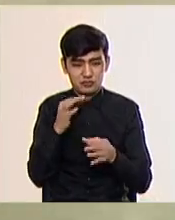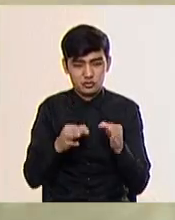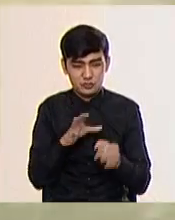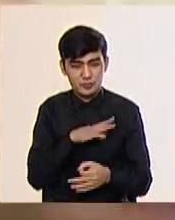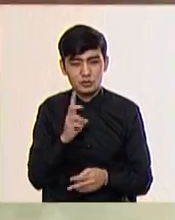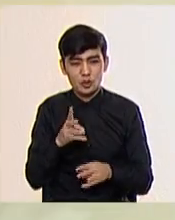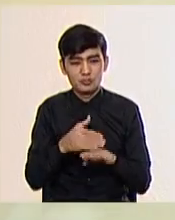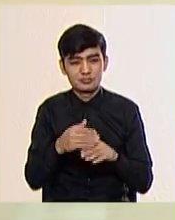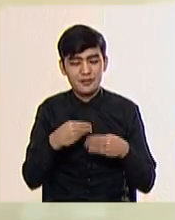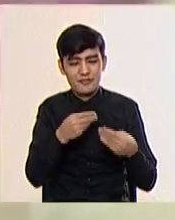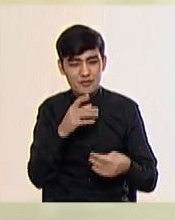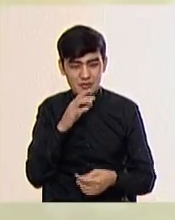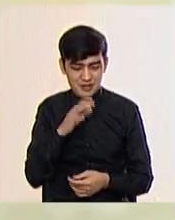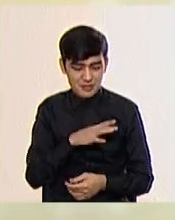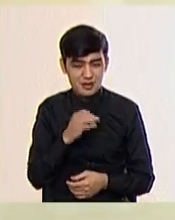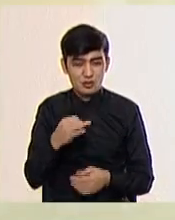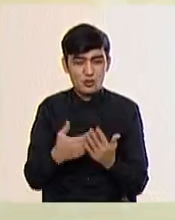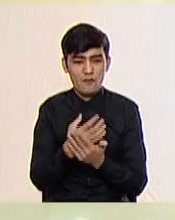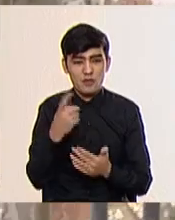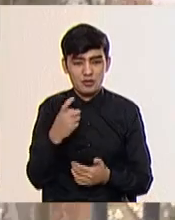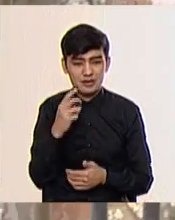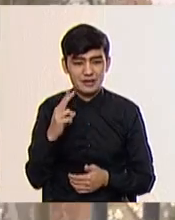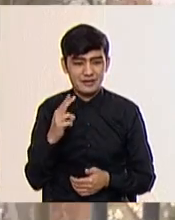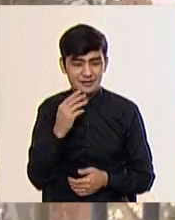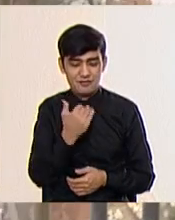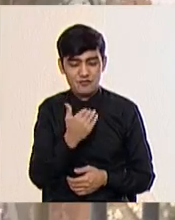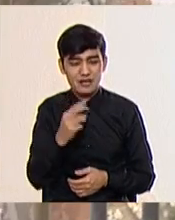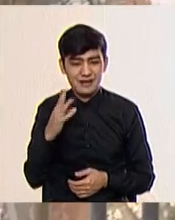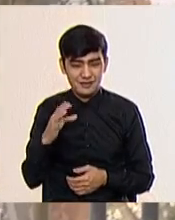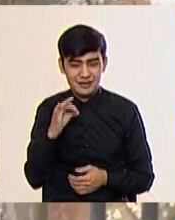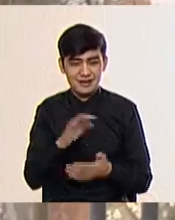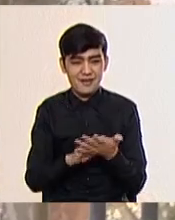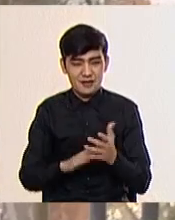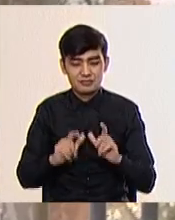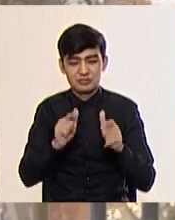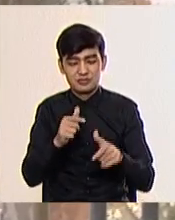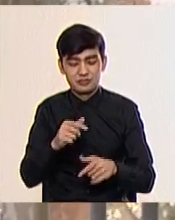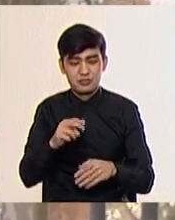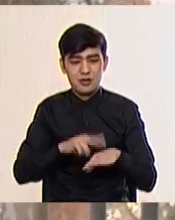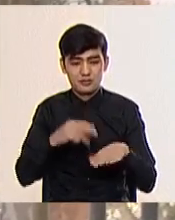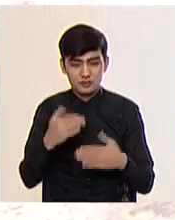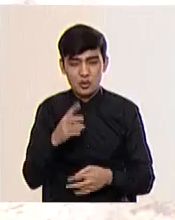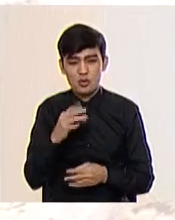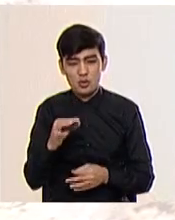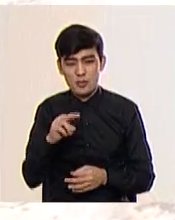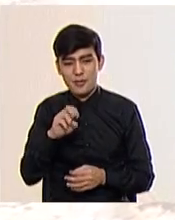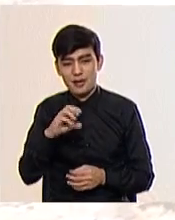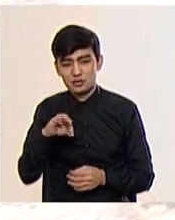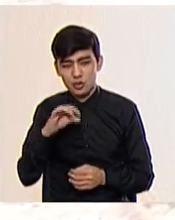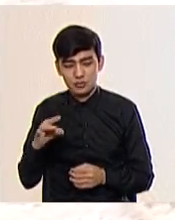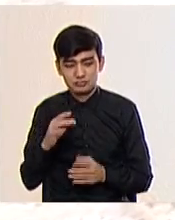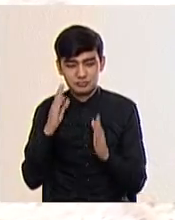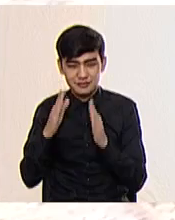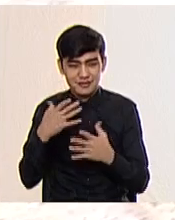заемщик денег – это частное лицо и новые хозяева ее квартиры. Татьяна написала заявление в полицию на пастора, но сама она на контакт не идет. Зато